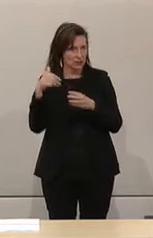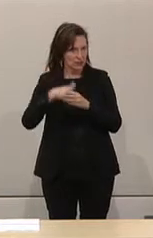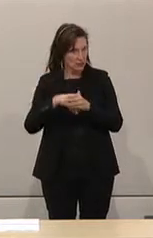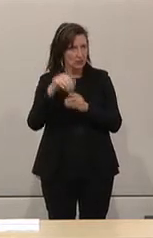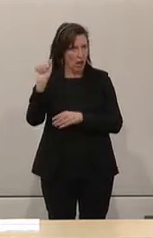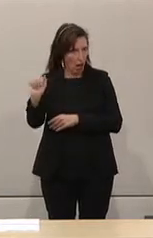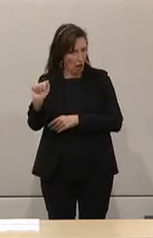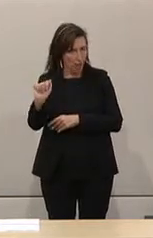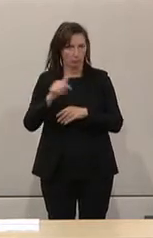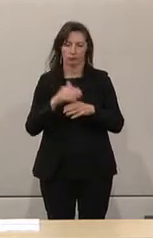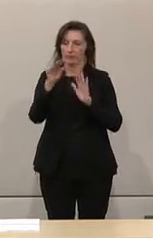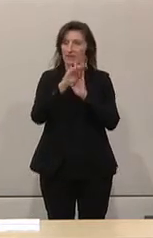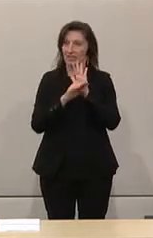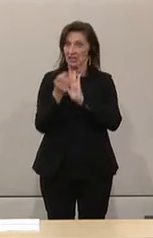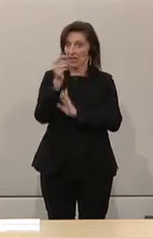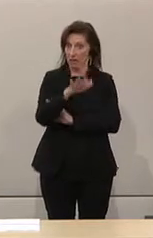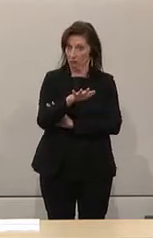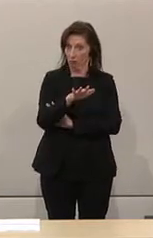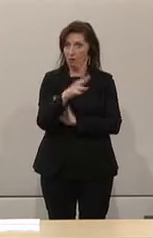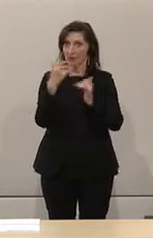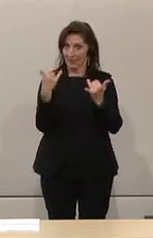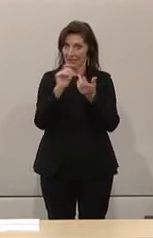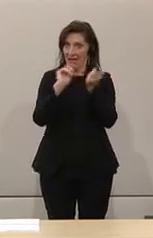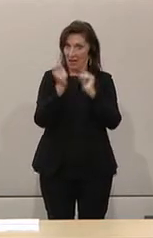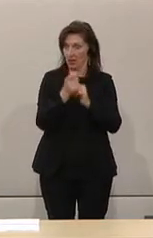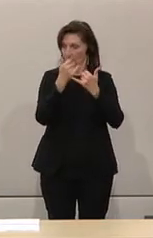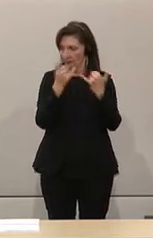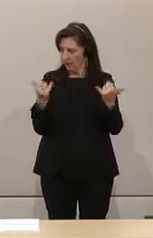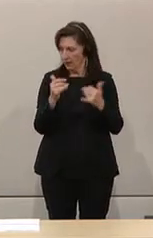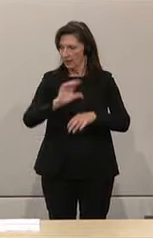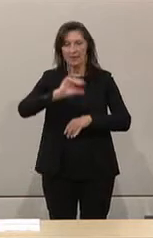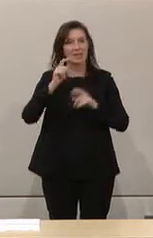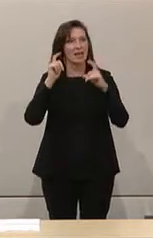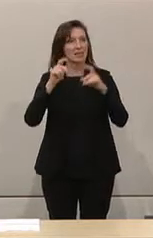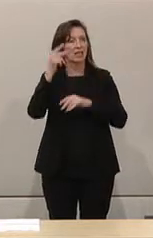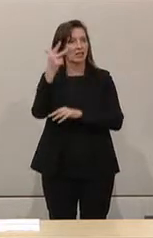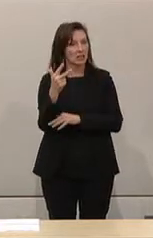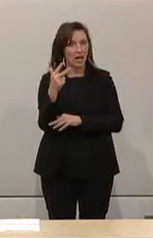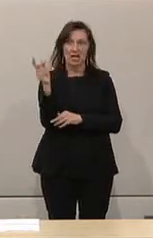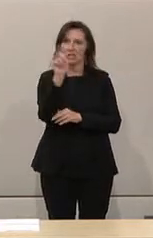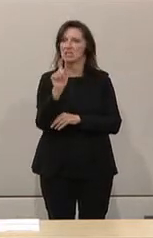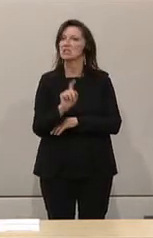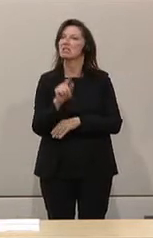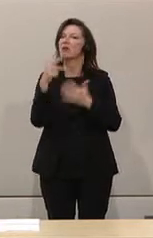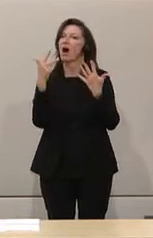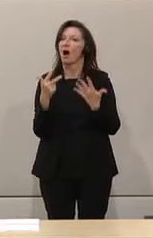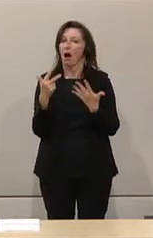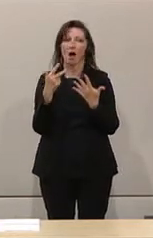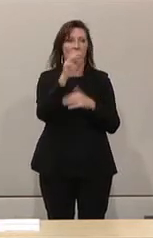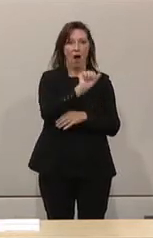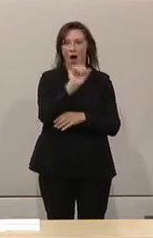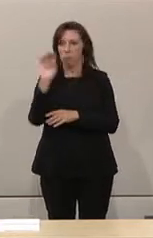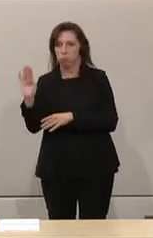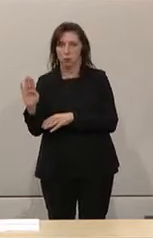2269a angeschlossene Gesetzesentwurf wird wie folgt geändert. Erstens, in Artikel 3 werden nach Ziffer 8 folgende Ziffer 8a und